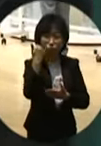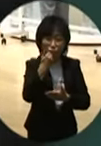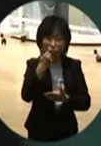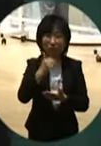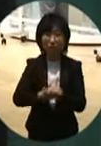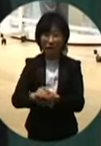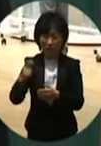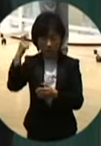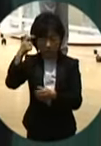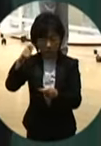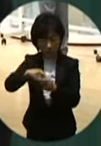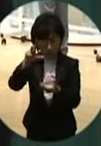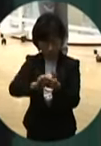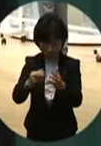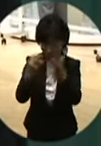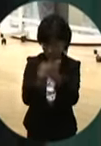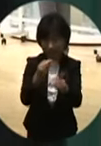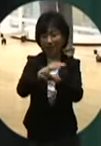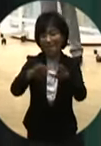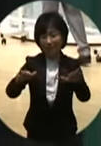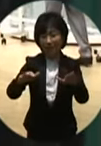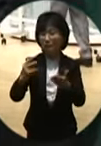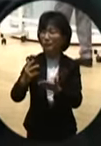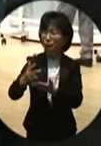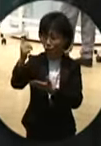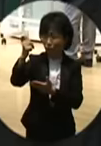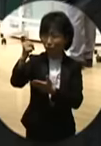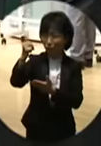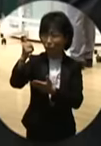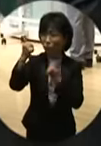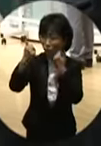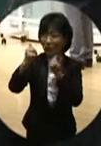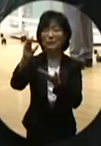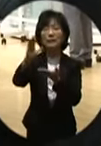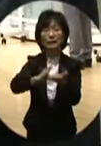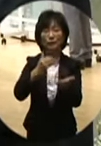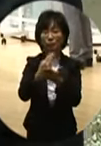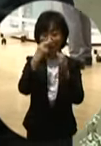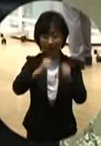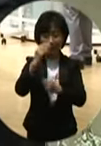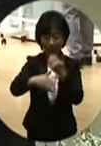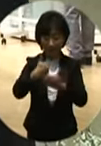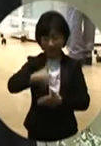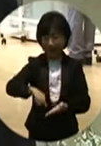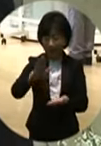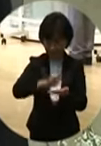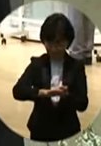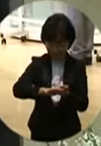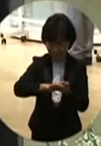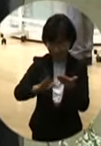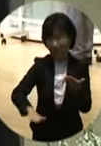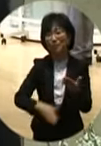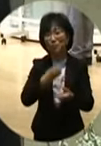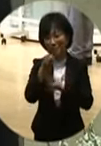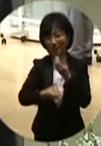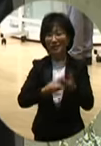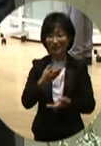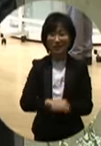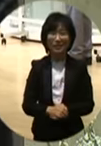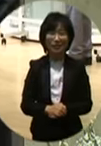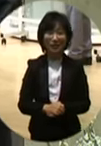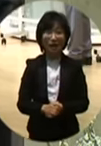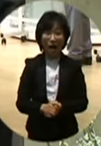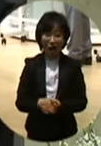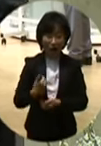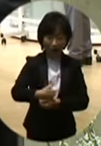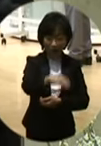하나님의 아들이십니다. So what does it mean when you say, Lord, you're the Christ? That means you are the solver of all of this problem. 희한하죠. 가는